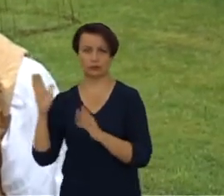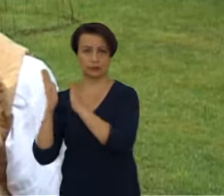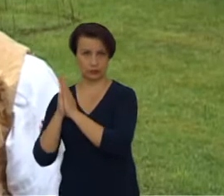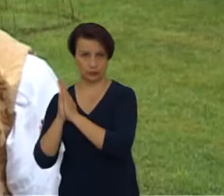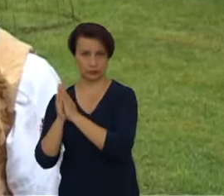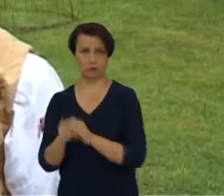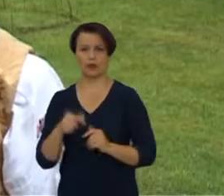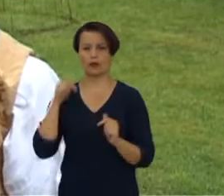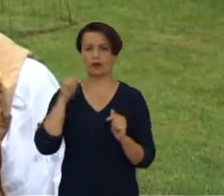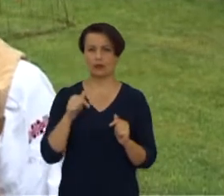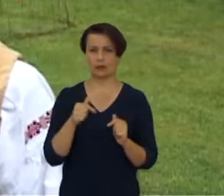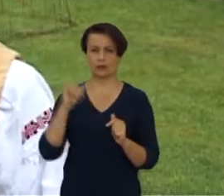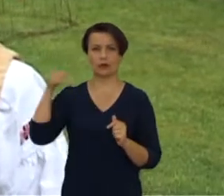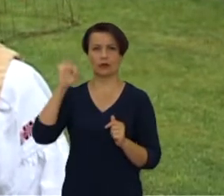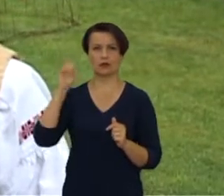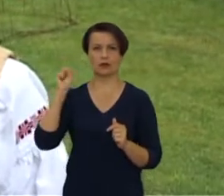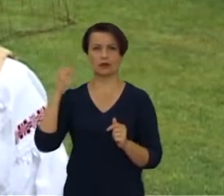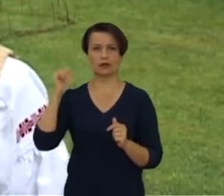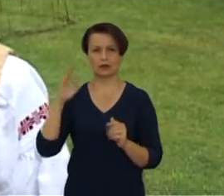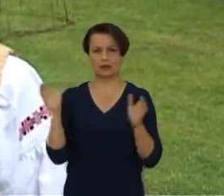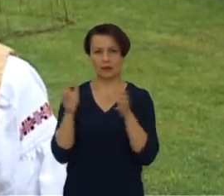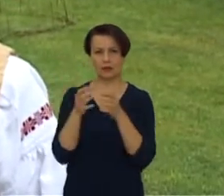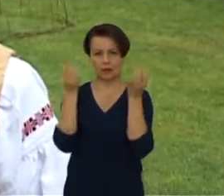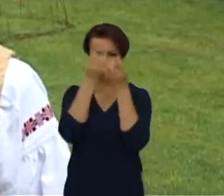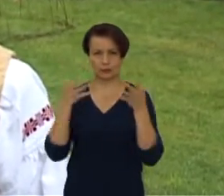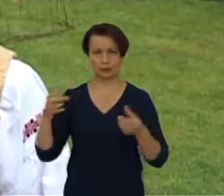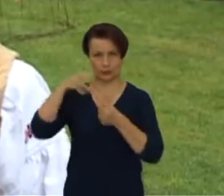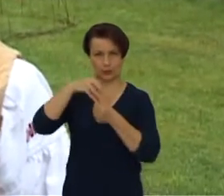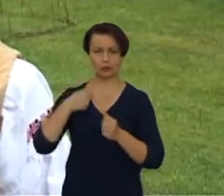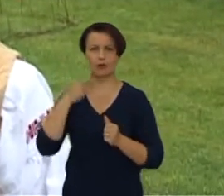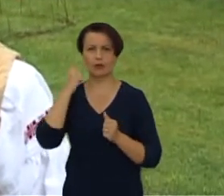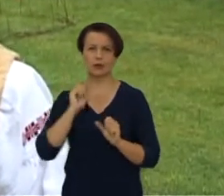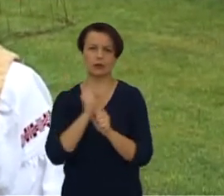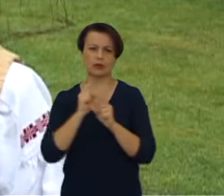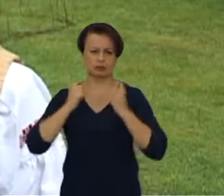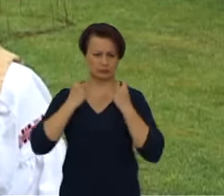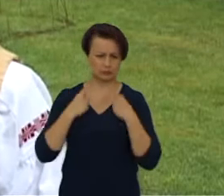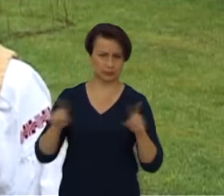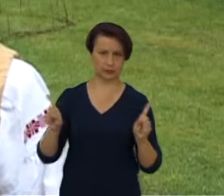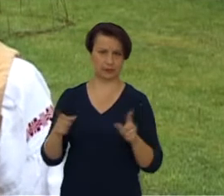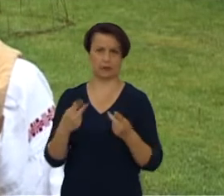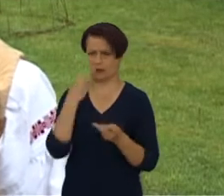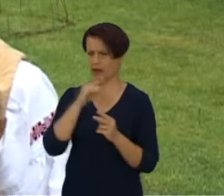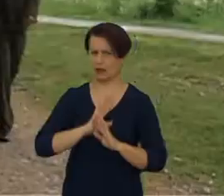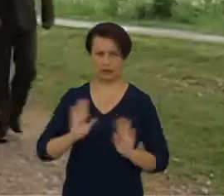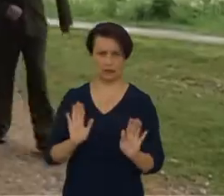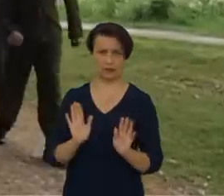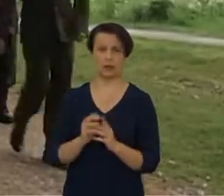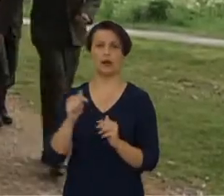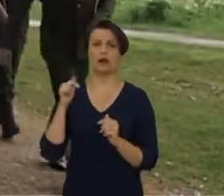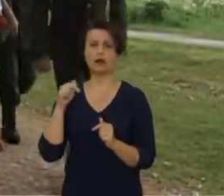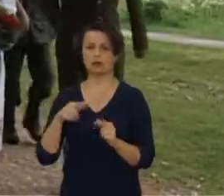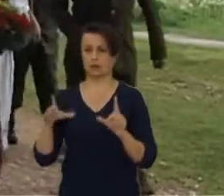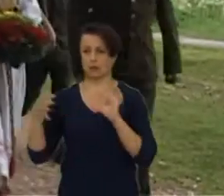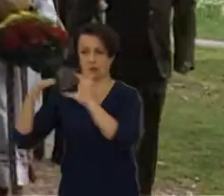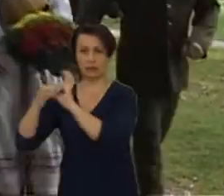jos vainiai yra mažoji Lietuvos kultūros sostinė, mes norėjom padaryti renginį kitokį, neįprastą ir susijungiam